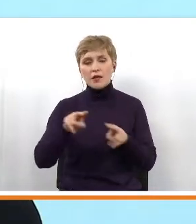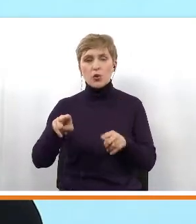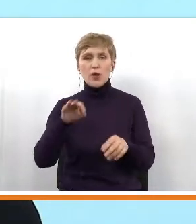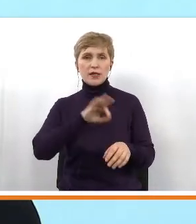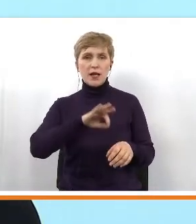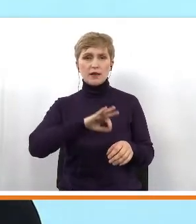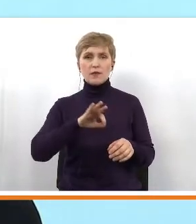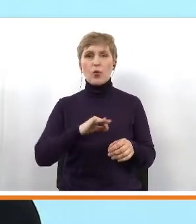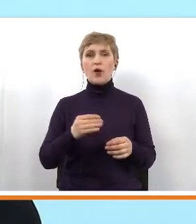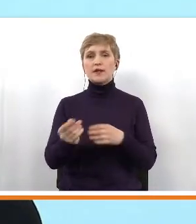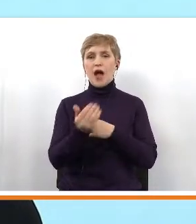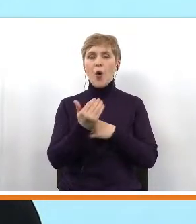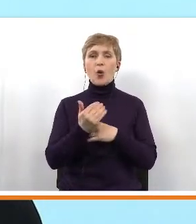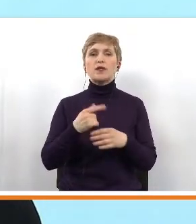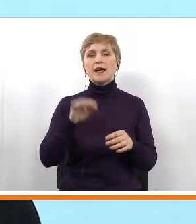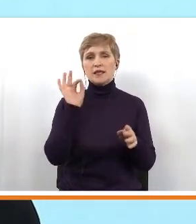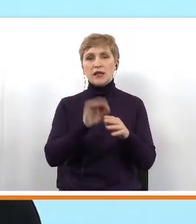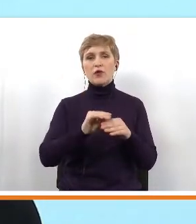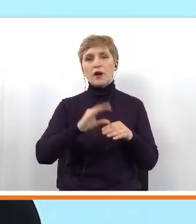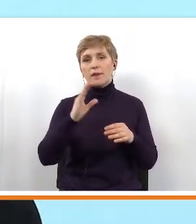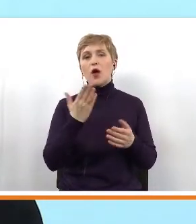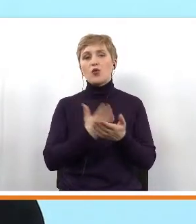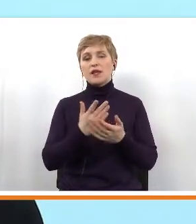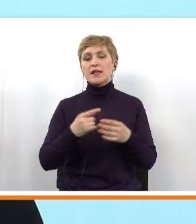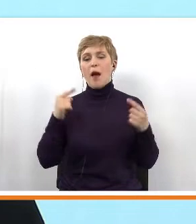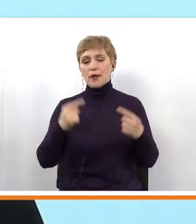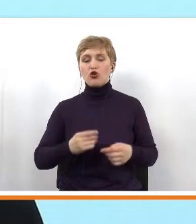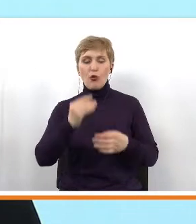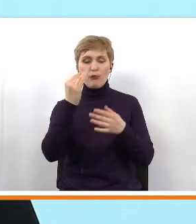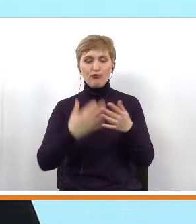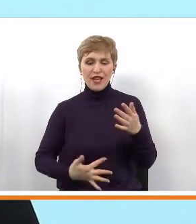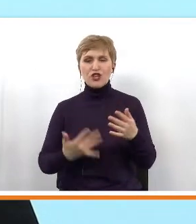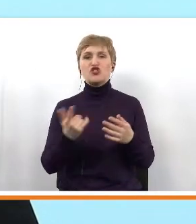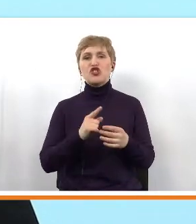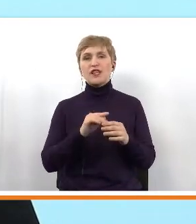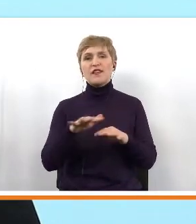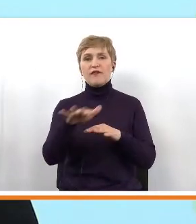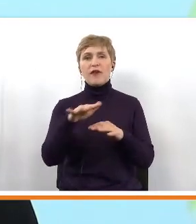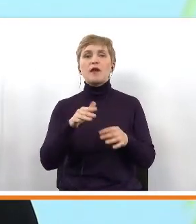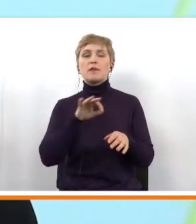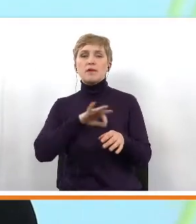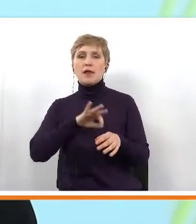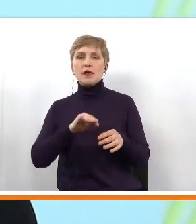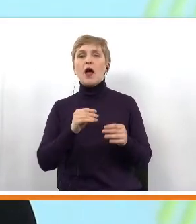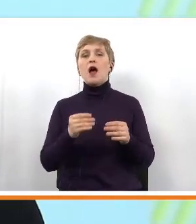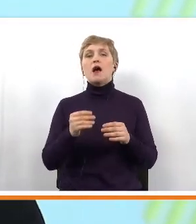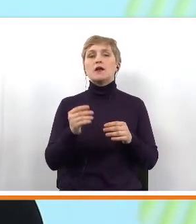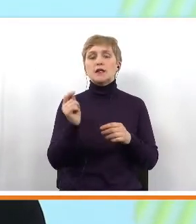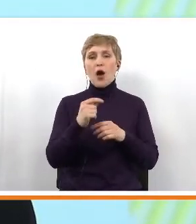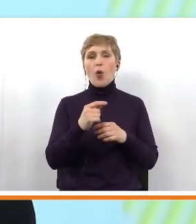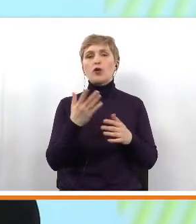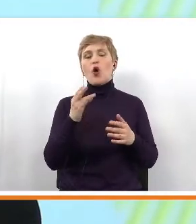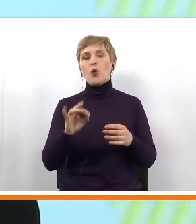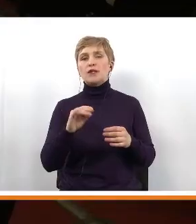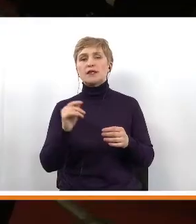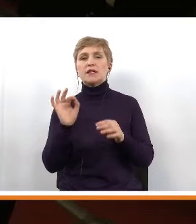использованием дохода от целевого капитала. У нас уже определен перечень сфер применения дохода от целевого капитала, и мы уже прекрасно понимаем, даже по